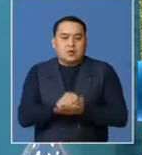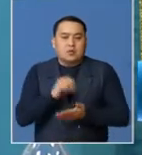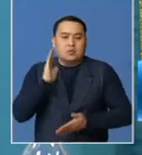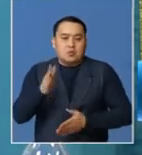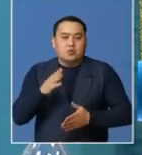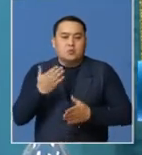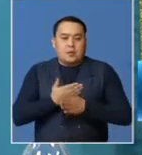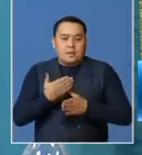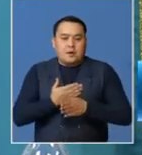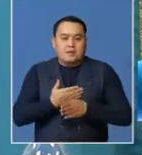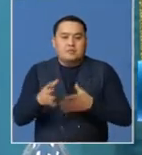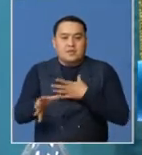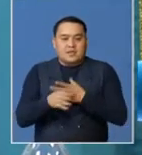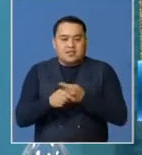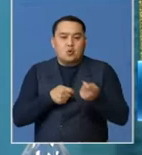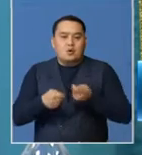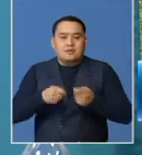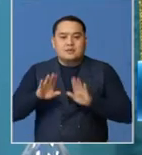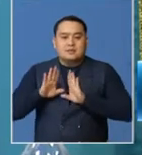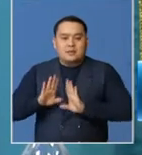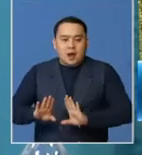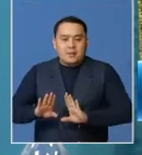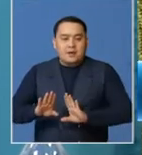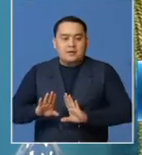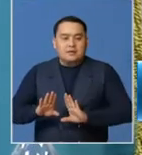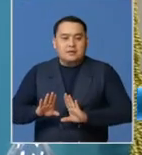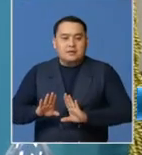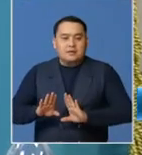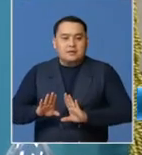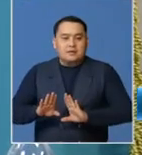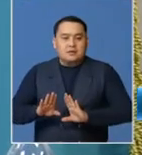помогать вместе с управлениями, замами отрабатывать то, что ты просил.